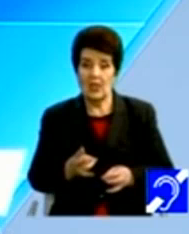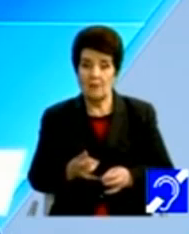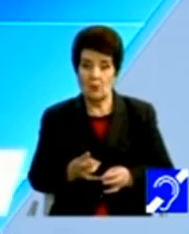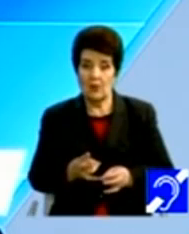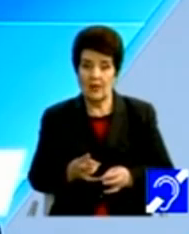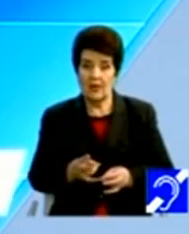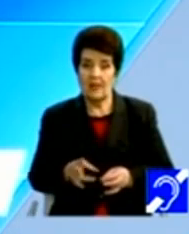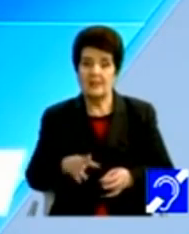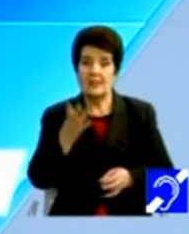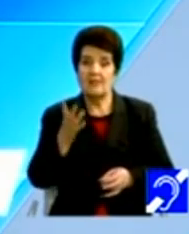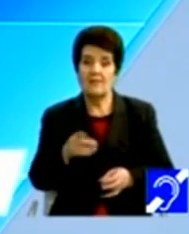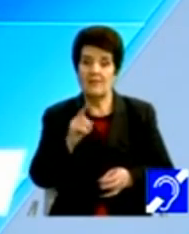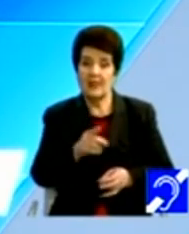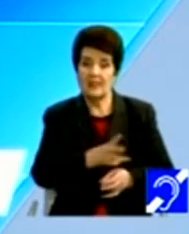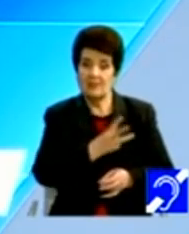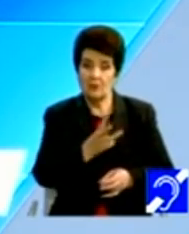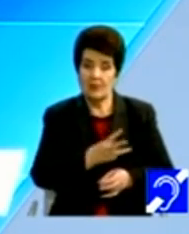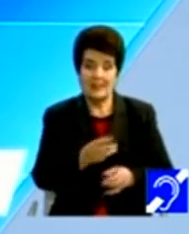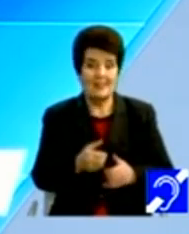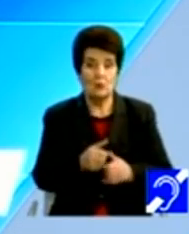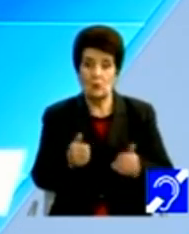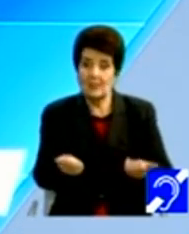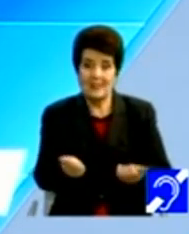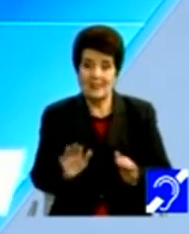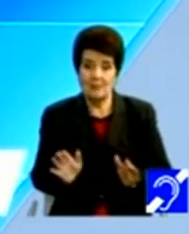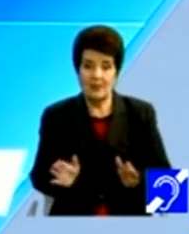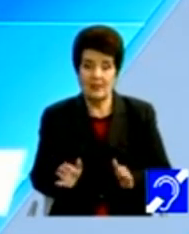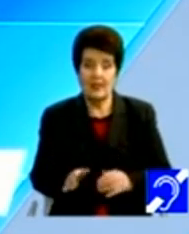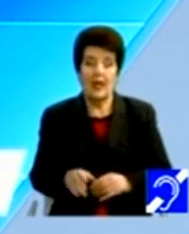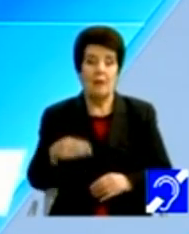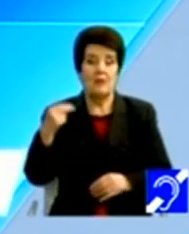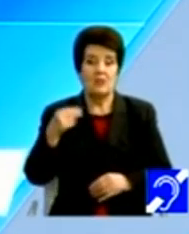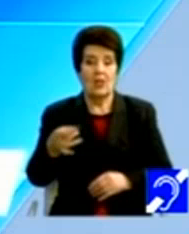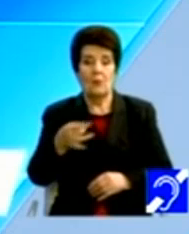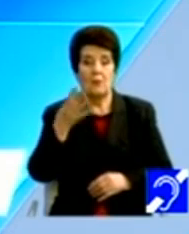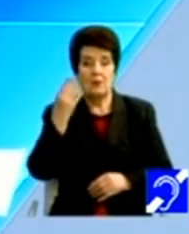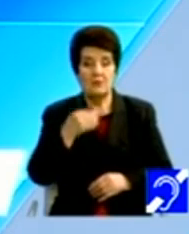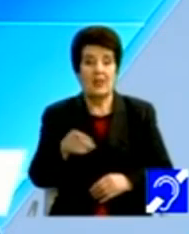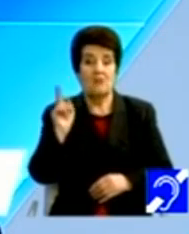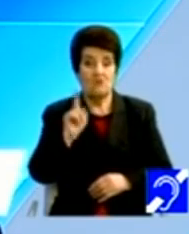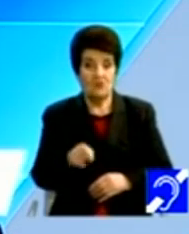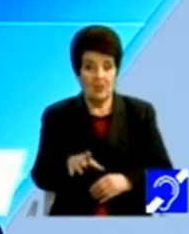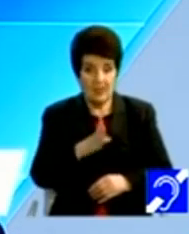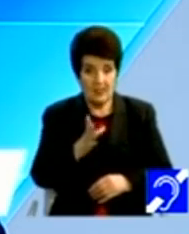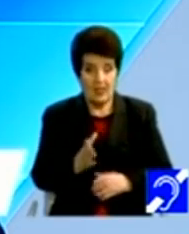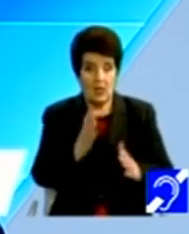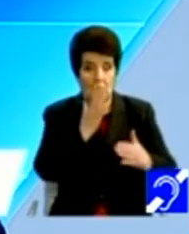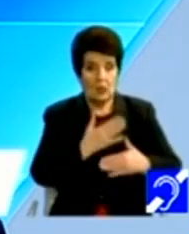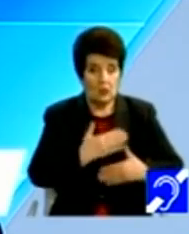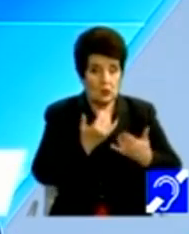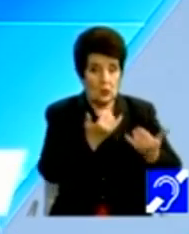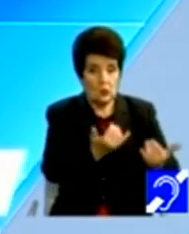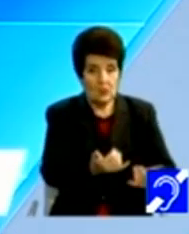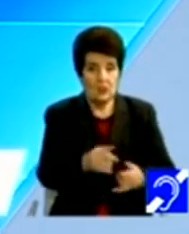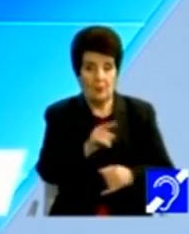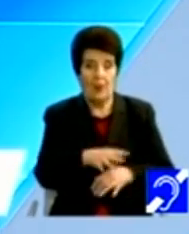să fie cel care unește și nu dezbină. Un președinte al Republicii Moldova trebuie să fie cel care își iubește poporul.